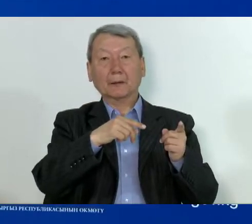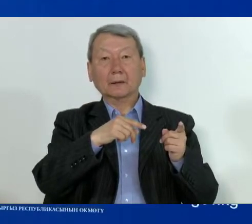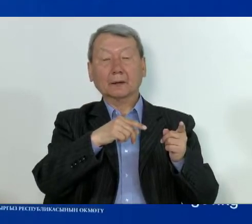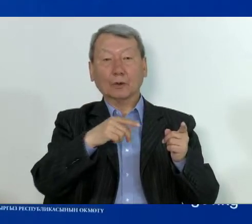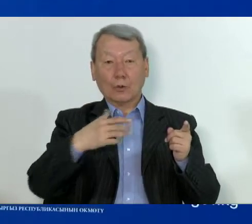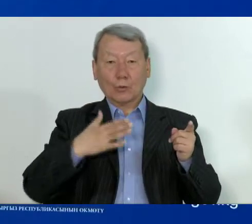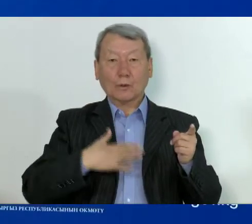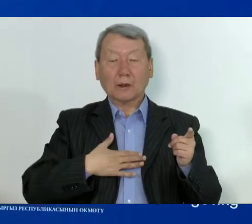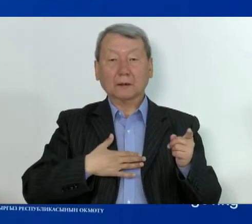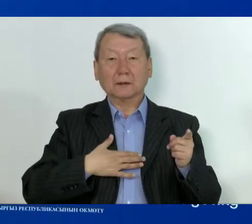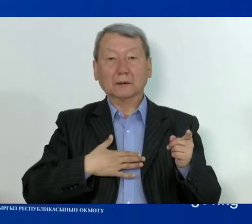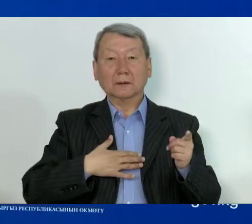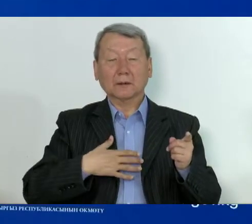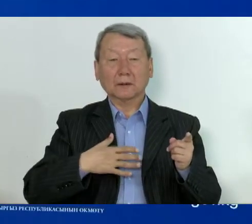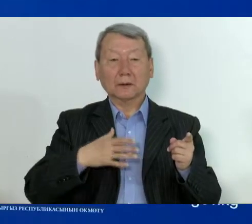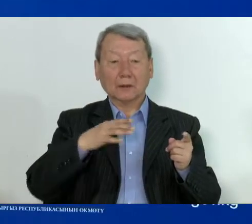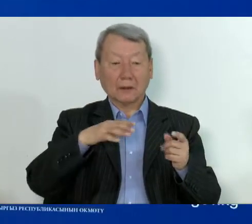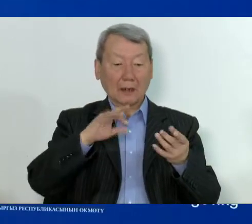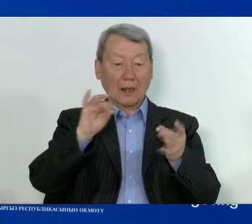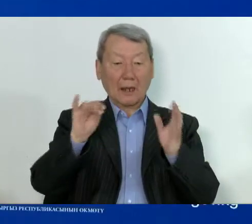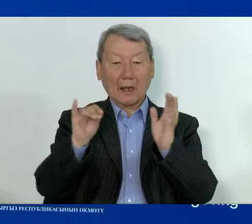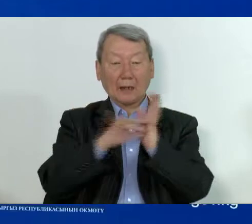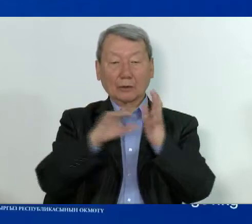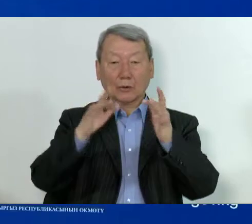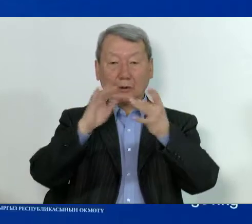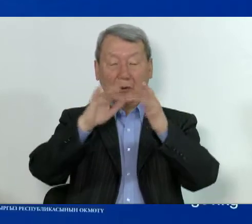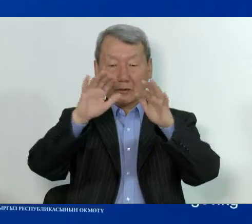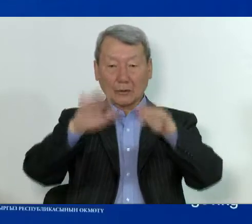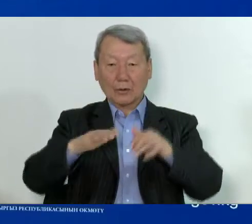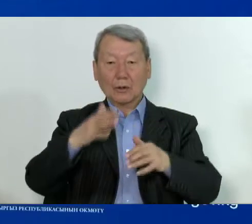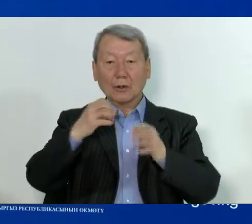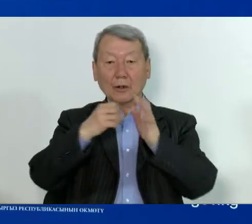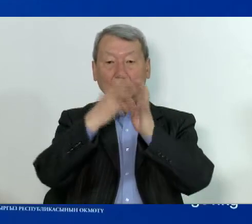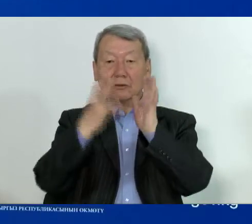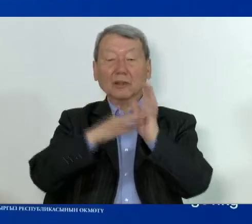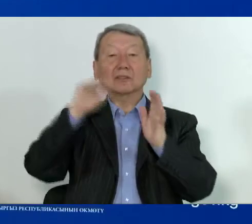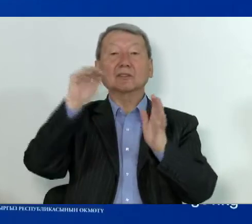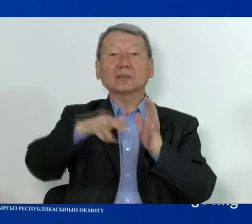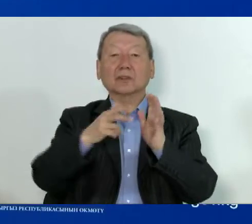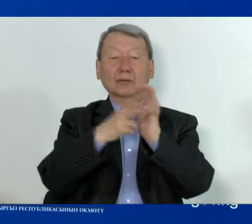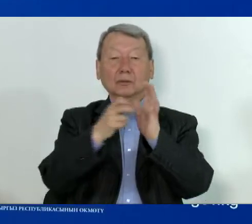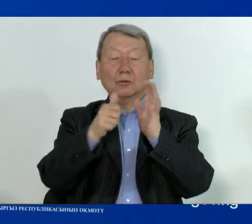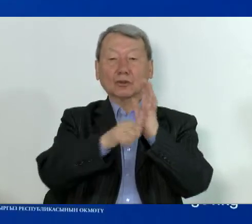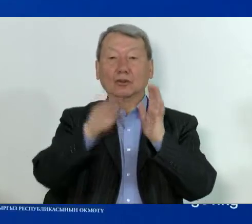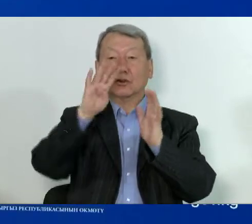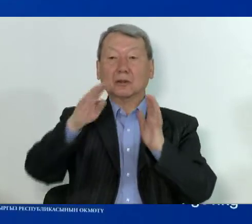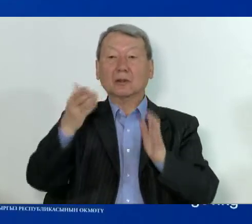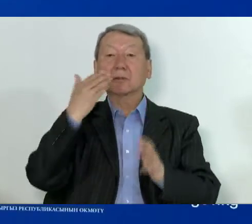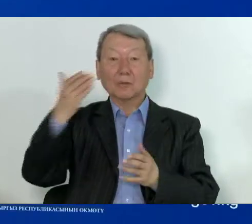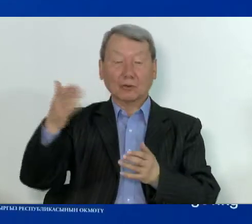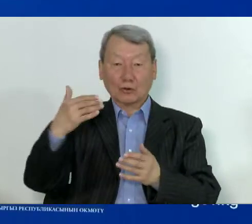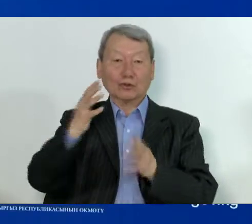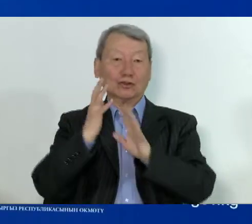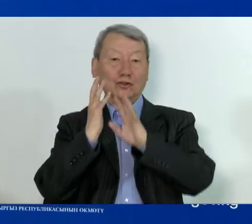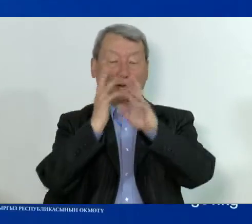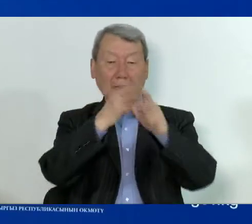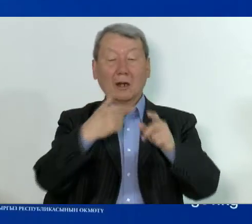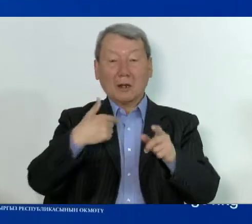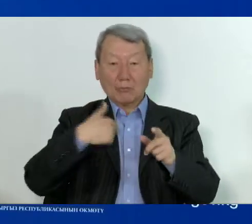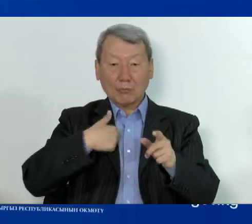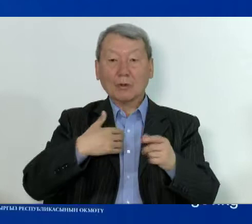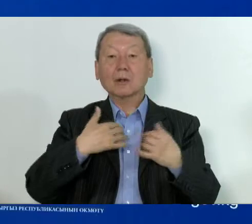у нас на электронную систему выдачи пропусков поступило 19 864 запроса. Из них